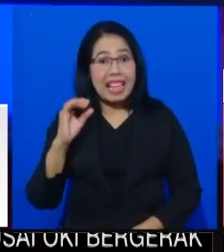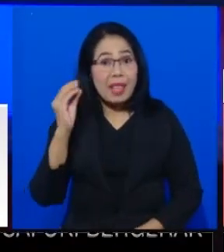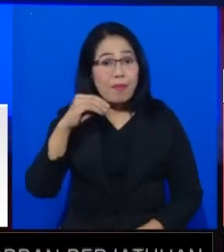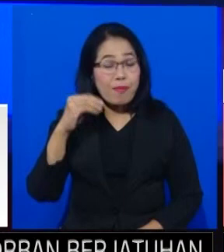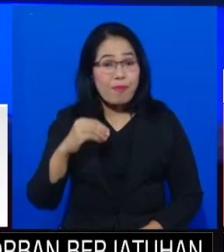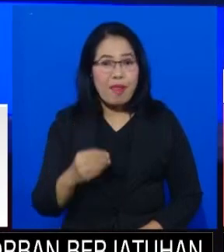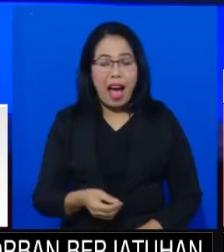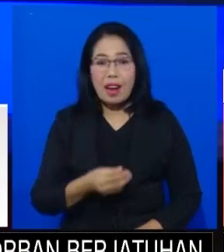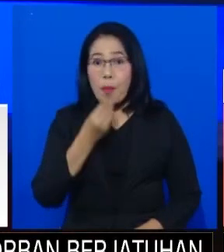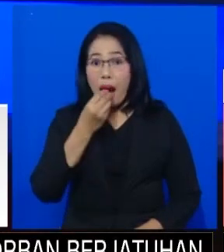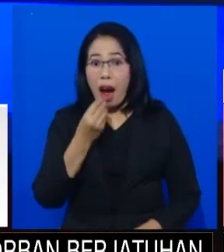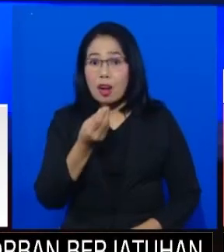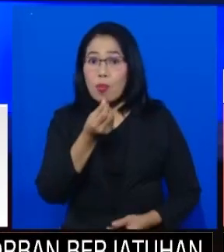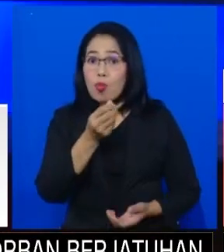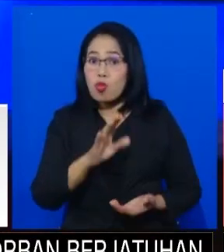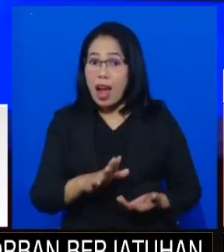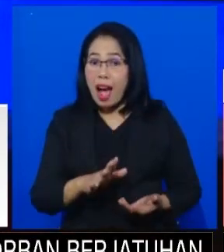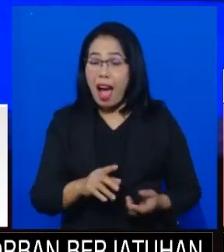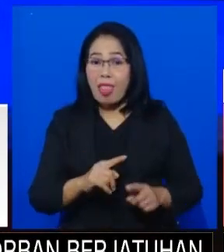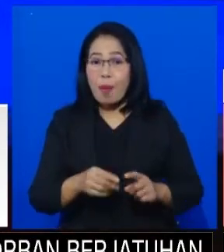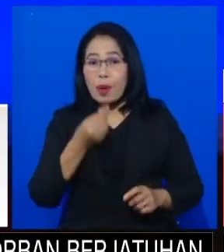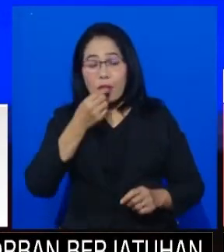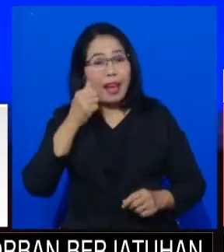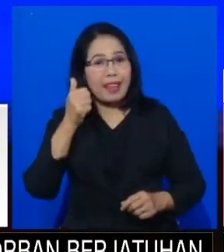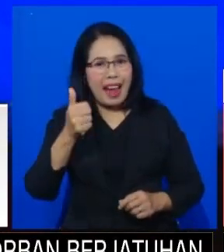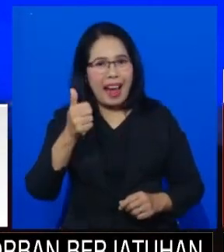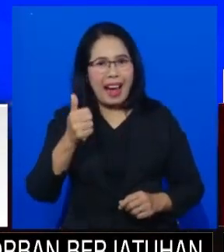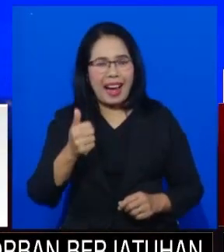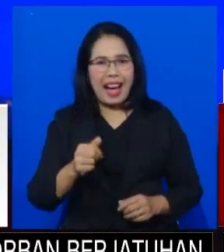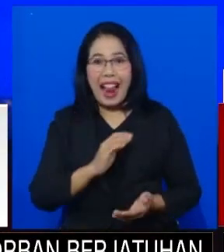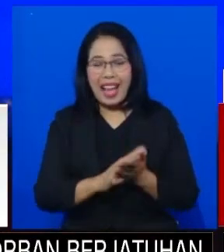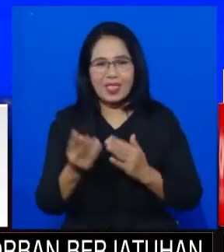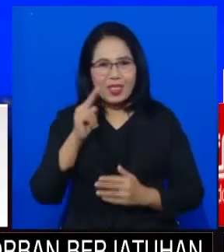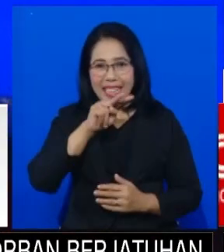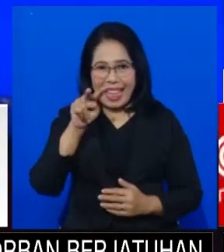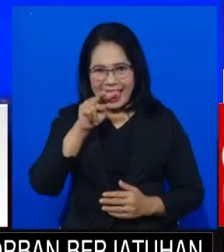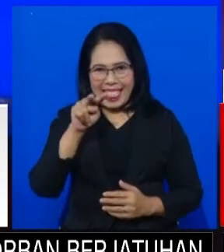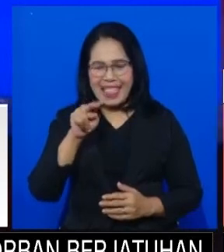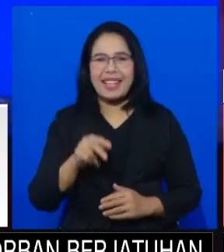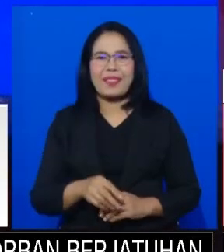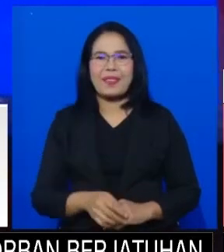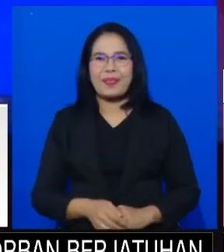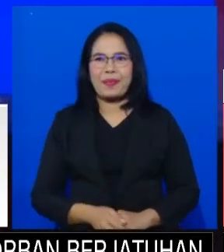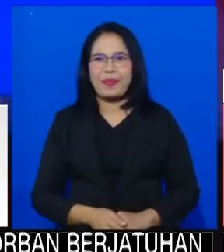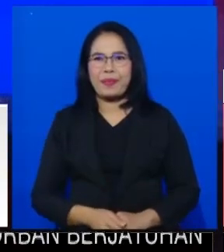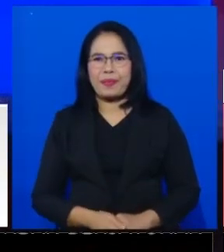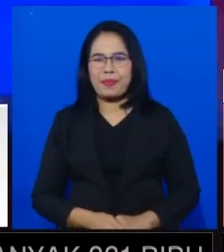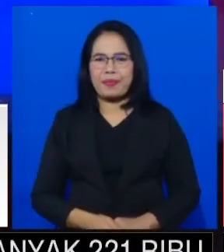harganya murah tapi rasanya nggak murahan. Langsung saja kita lihat penelusuran kuliner produser lapangan Nabila